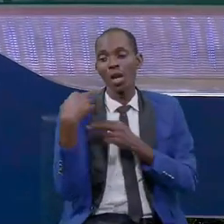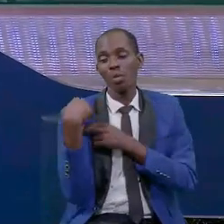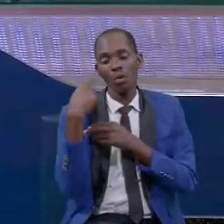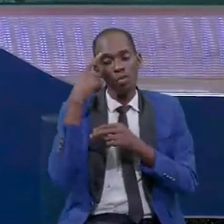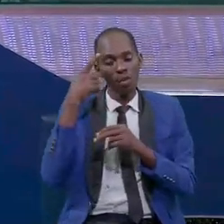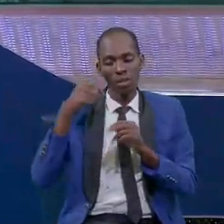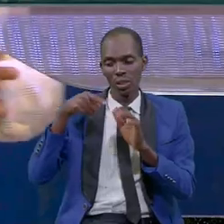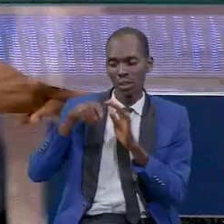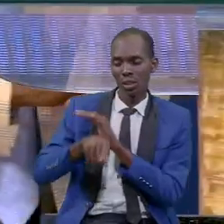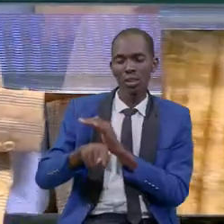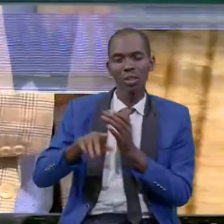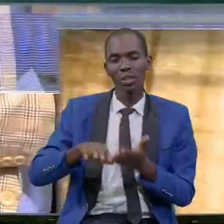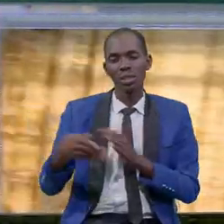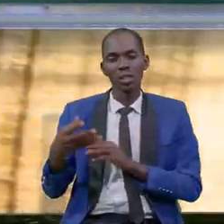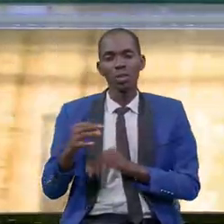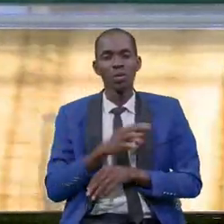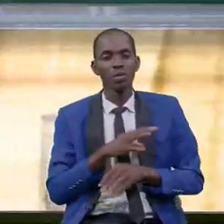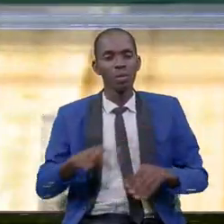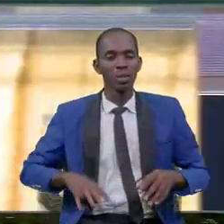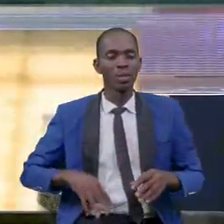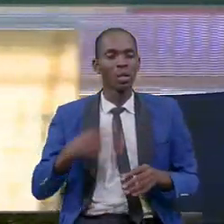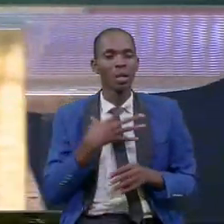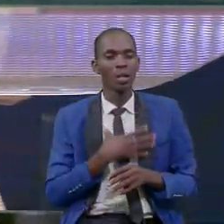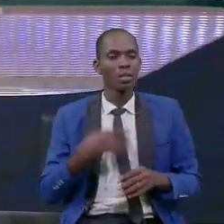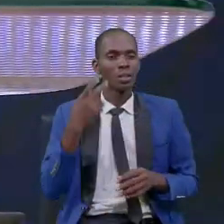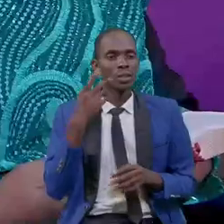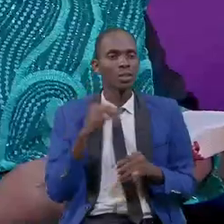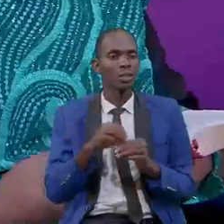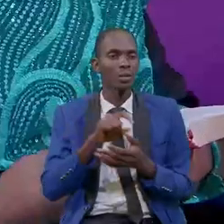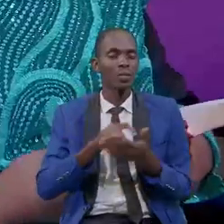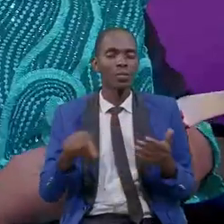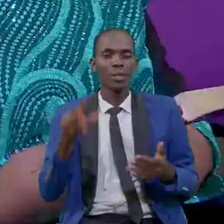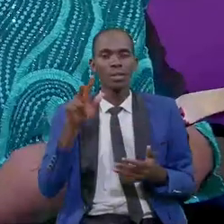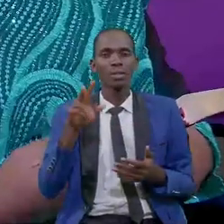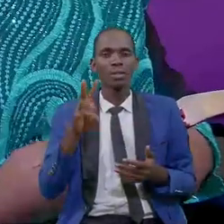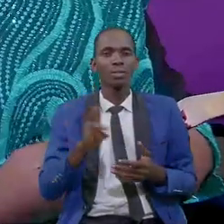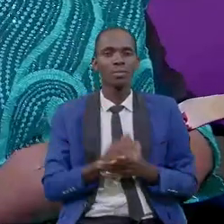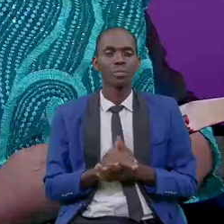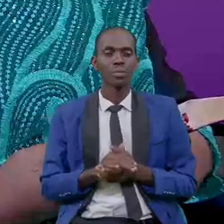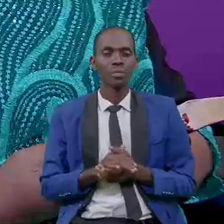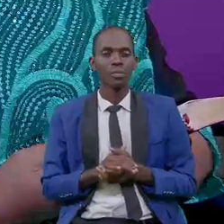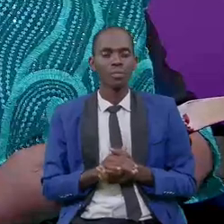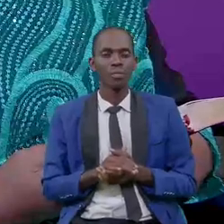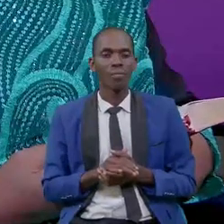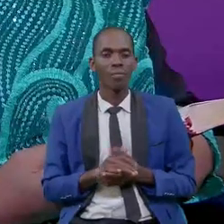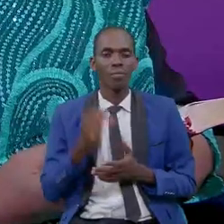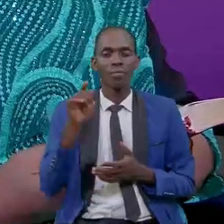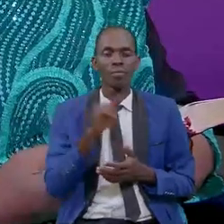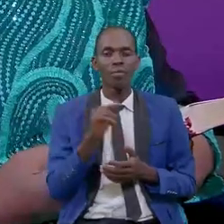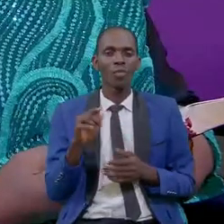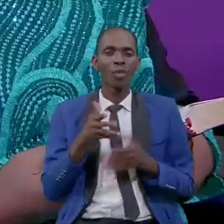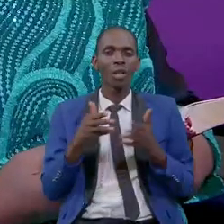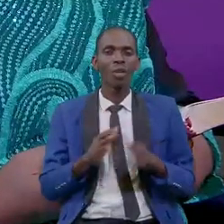responsable de tuer le Christ. Et le verset 36 dit